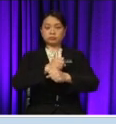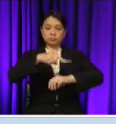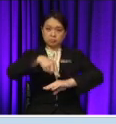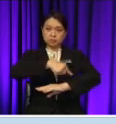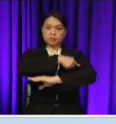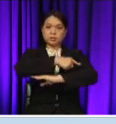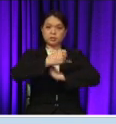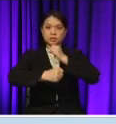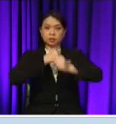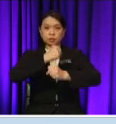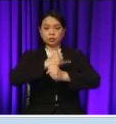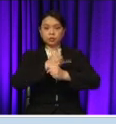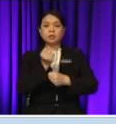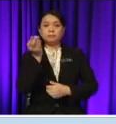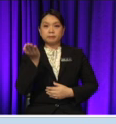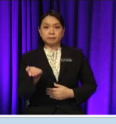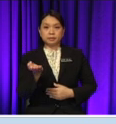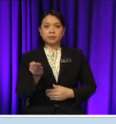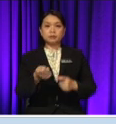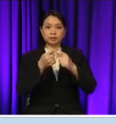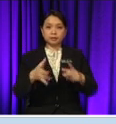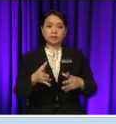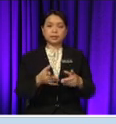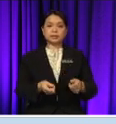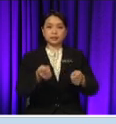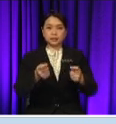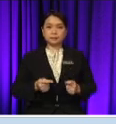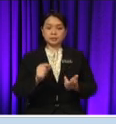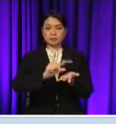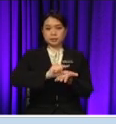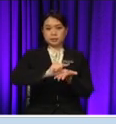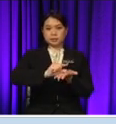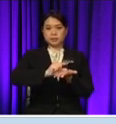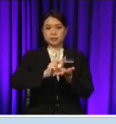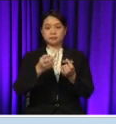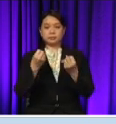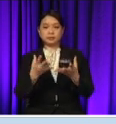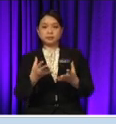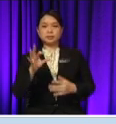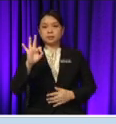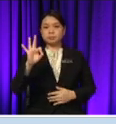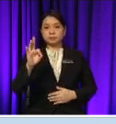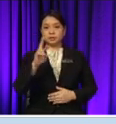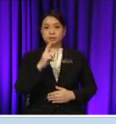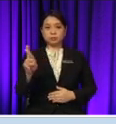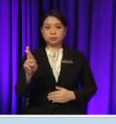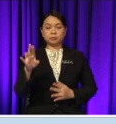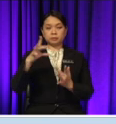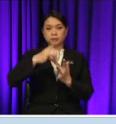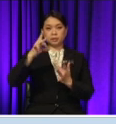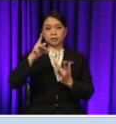keuangan beliau telah menerima gaji sebanyak 9000 pilih